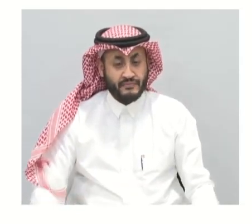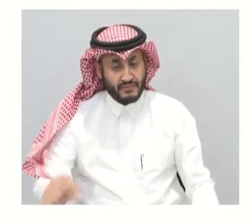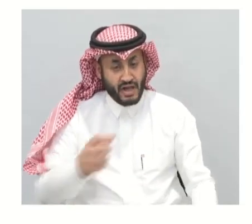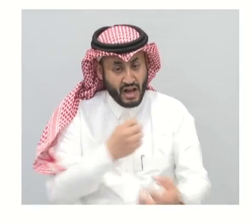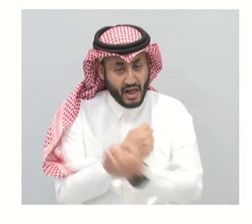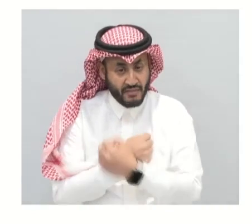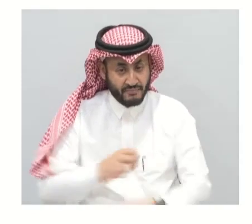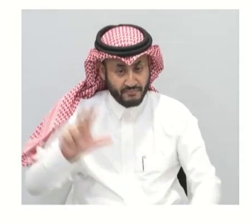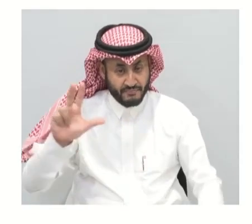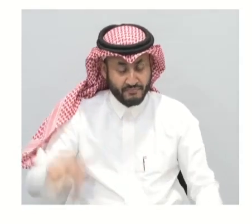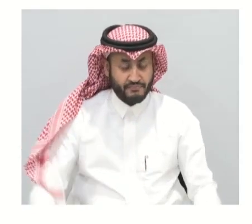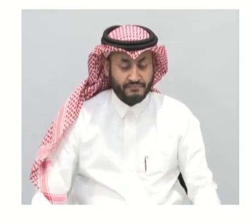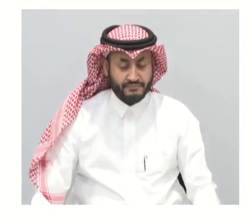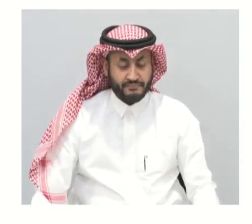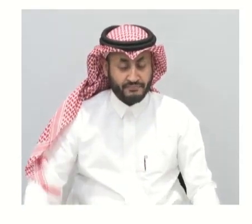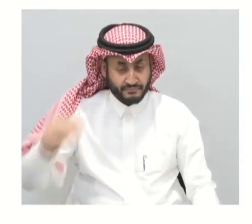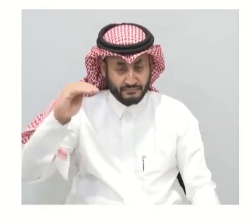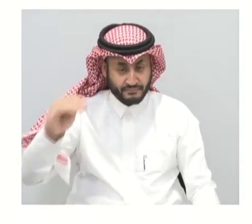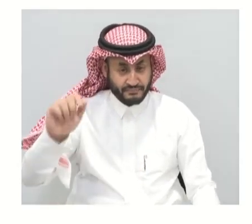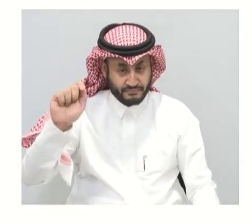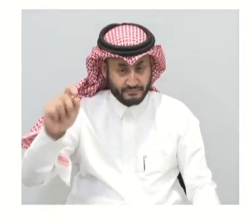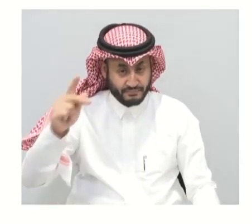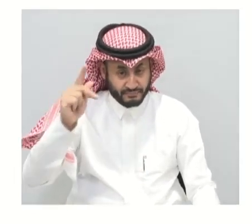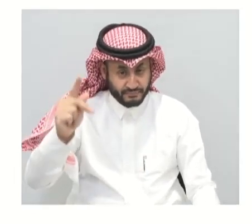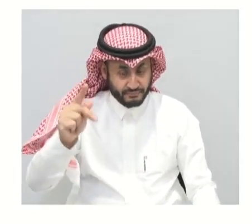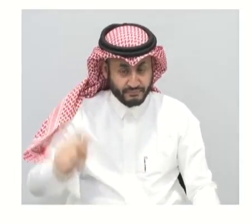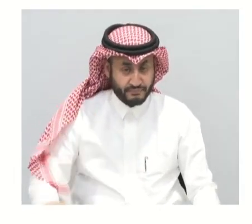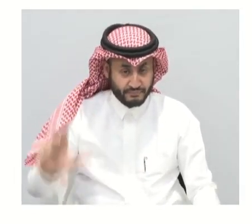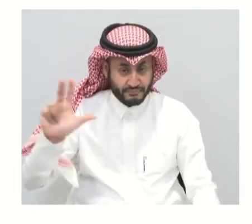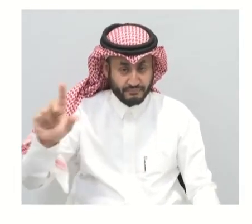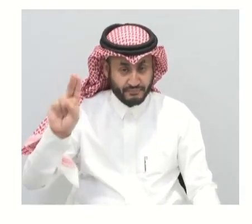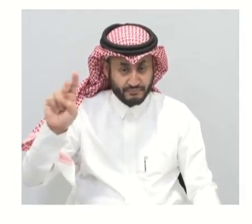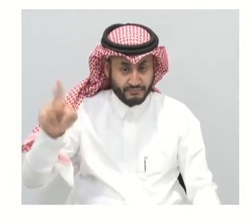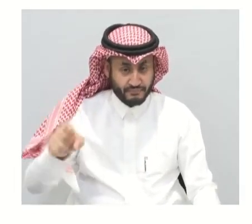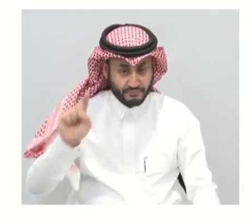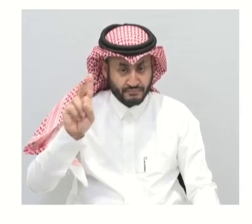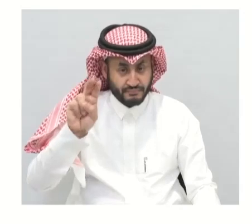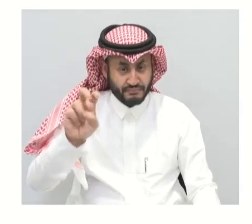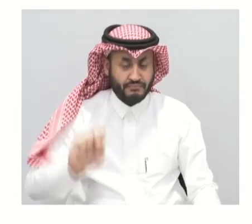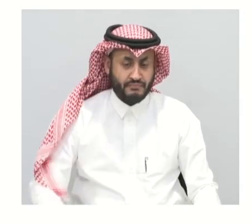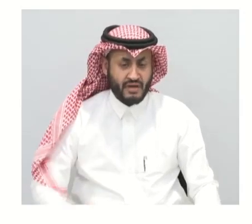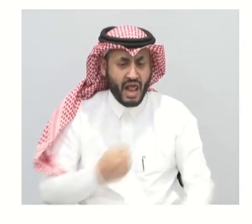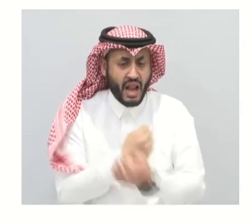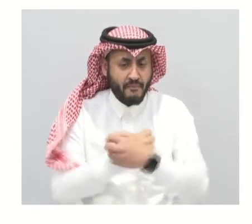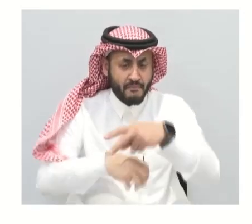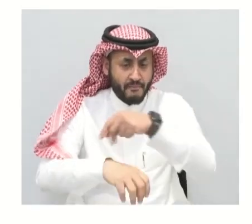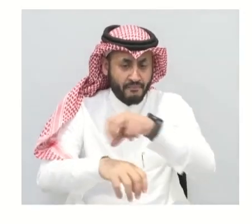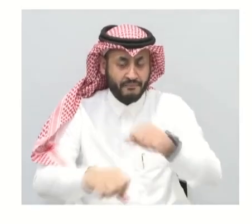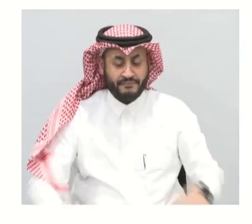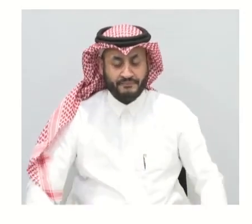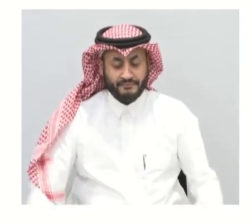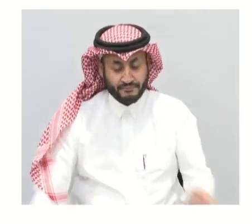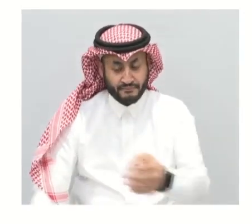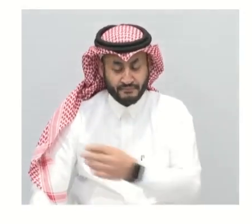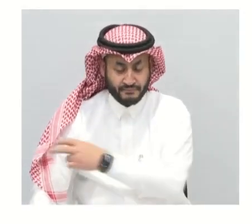احسنتم اذا بالتاكيد هي من طرق حفظ التربه ننطلق واياكم الى